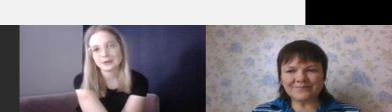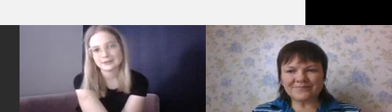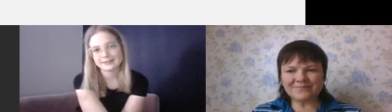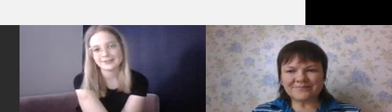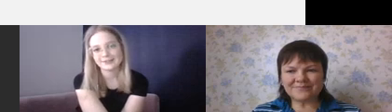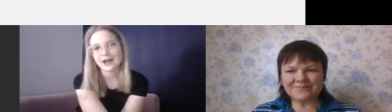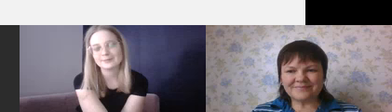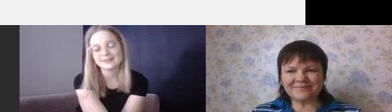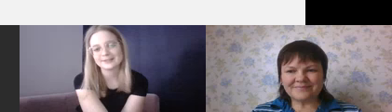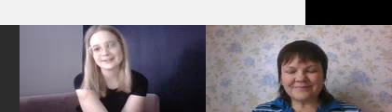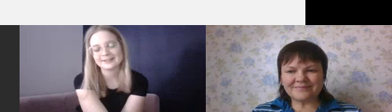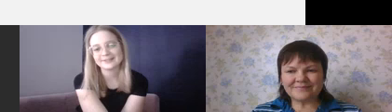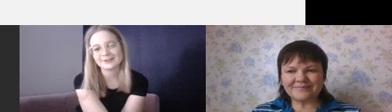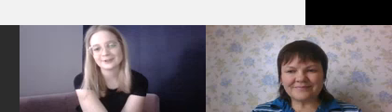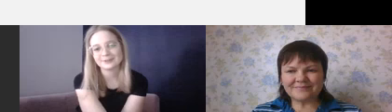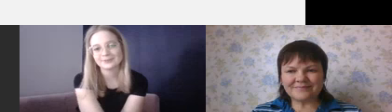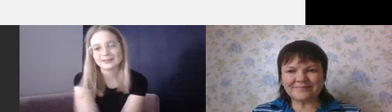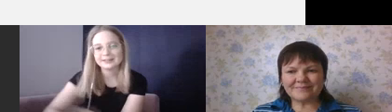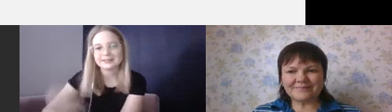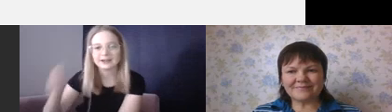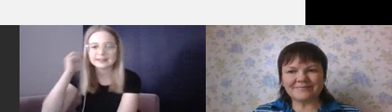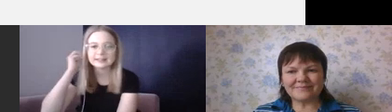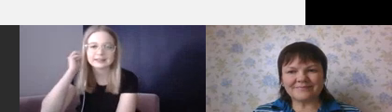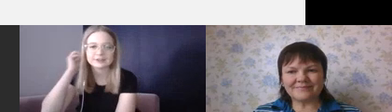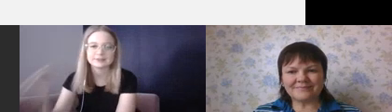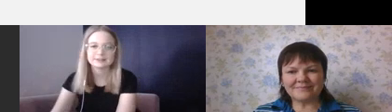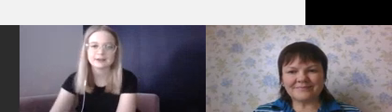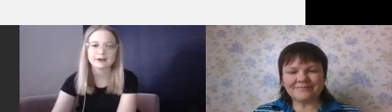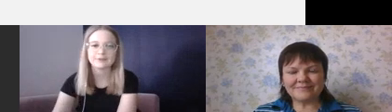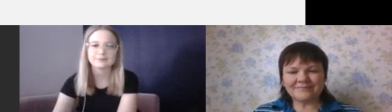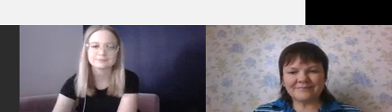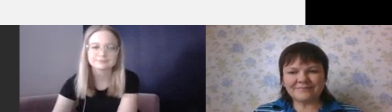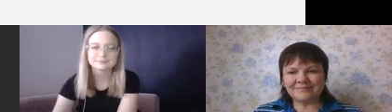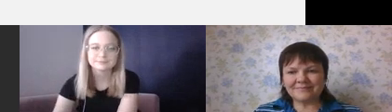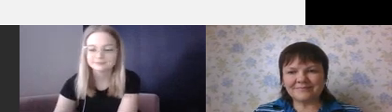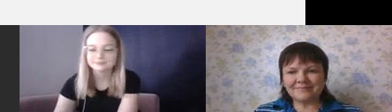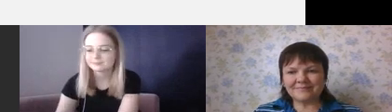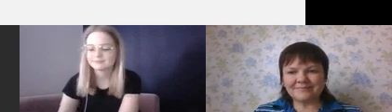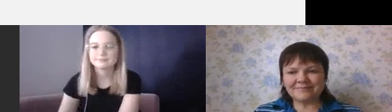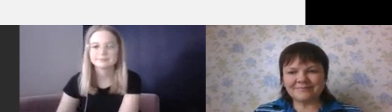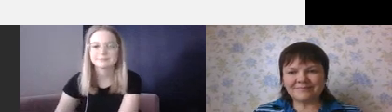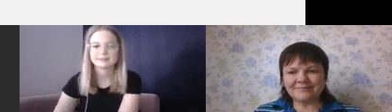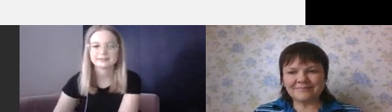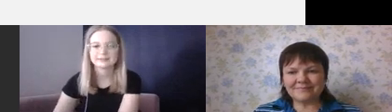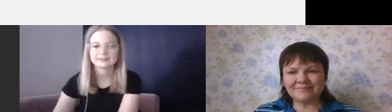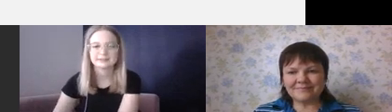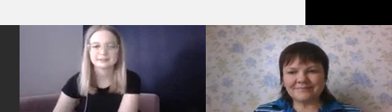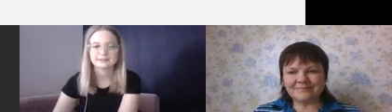proovitesti võimalused, siis on näha, mis asi see test on. Nii, Alina soovib sõna ka.